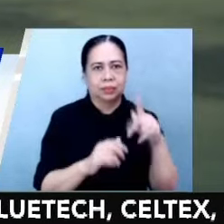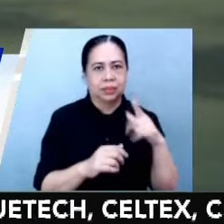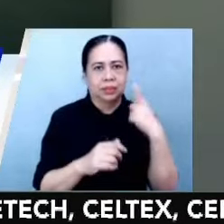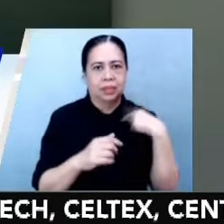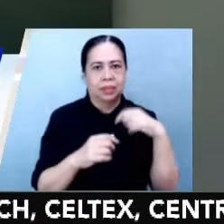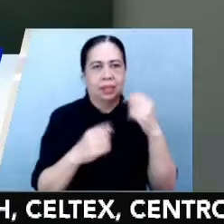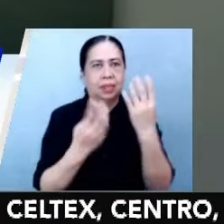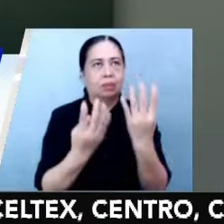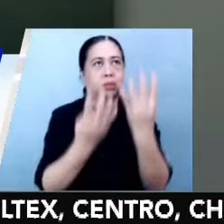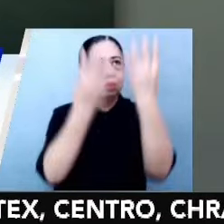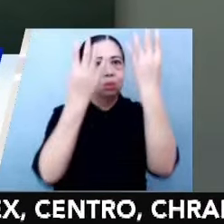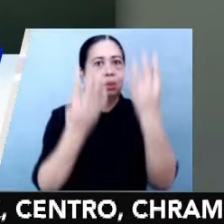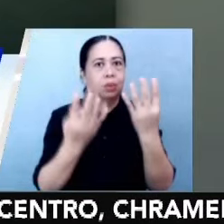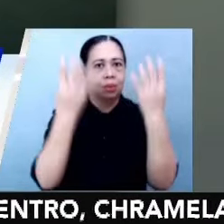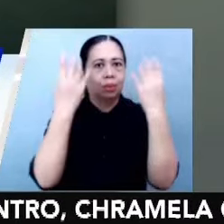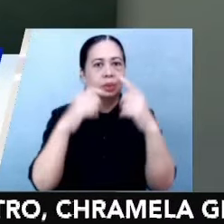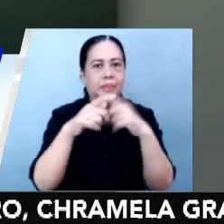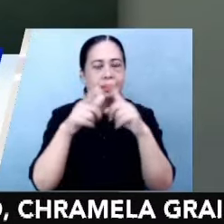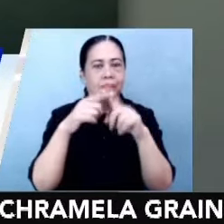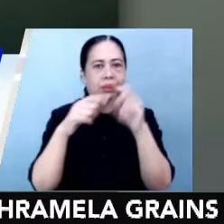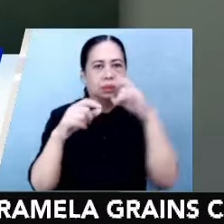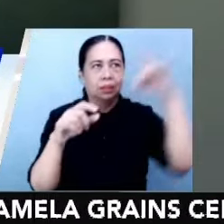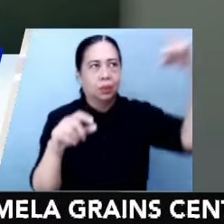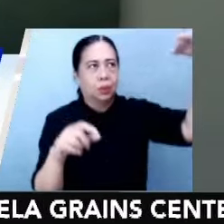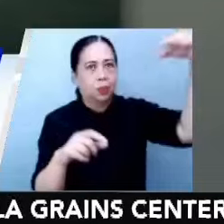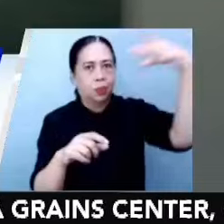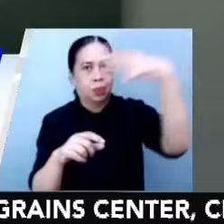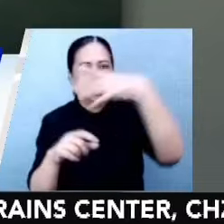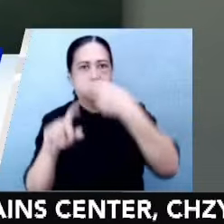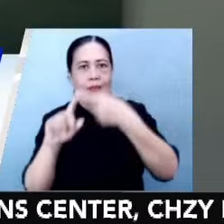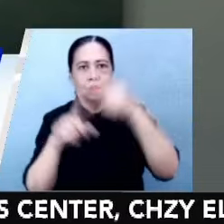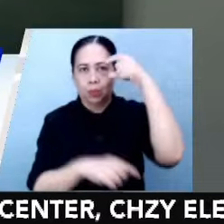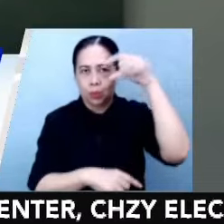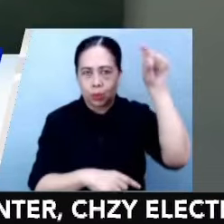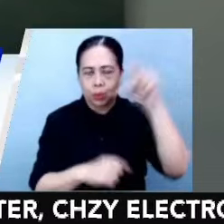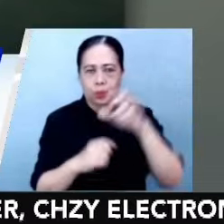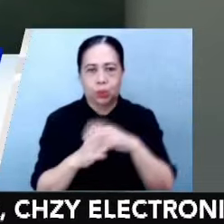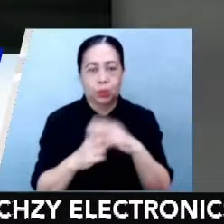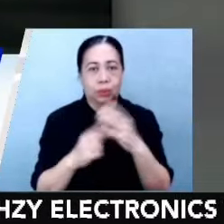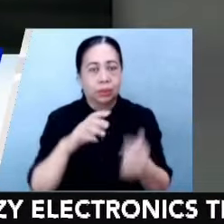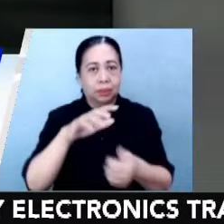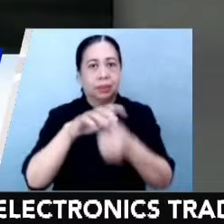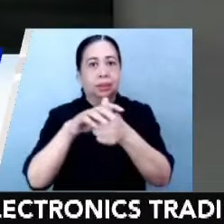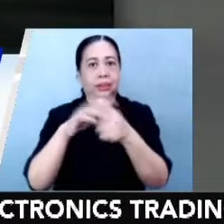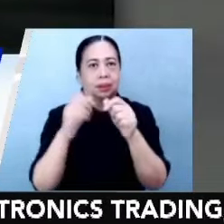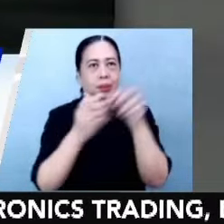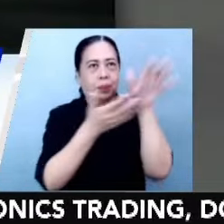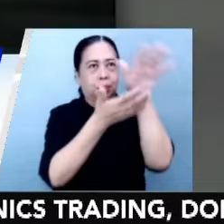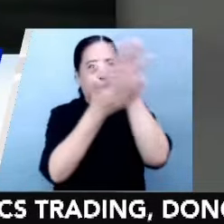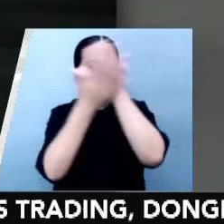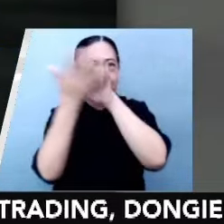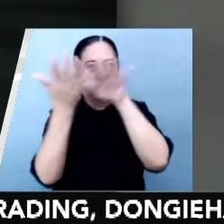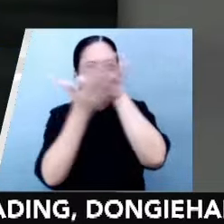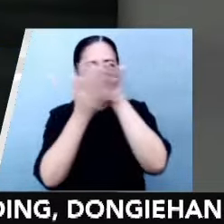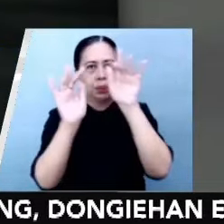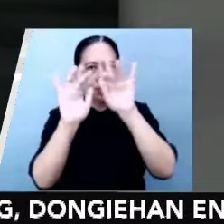ice crystals sa tinatamaan ng liwanag mula sa buwan. Lumalabas daw ito kapag manipis ang mga ulap.